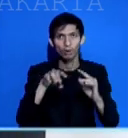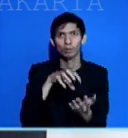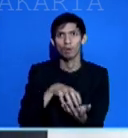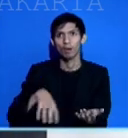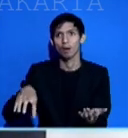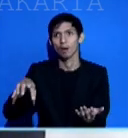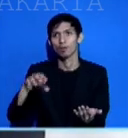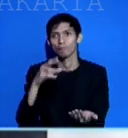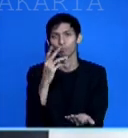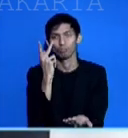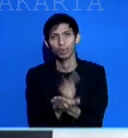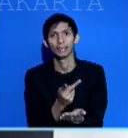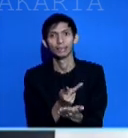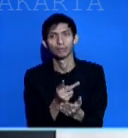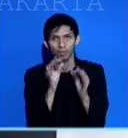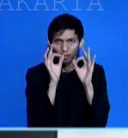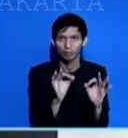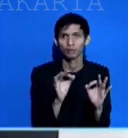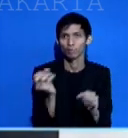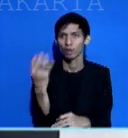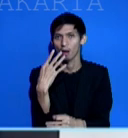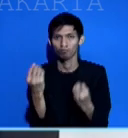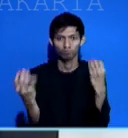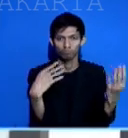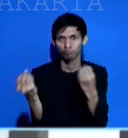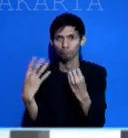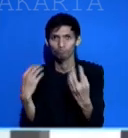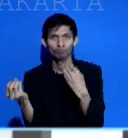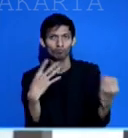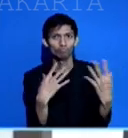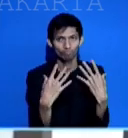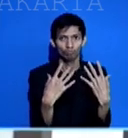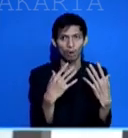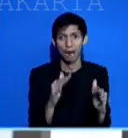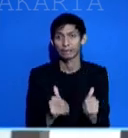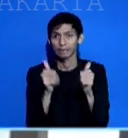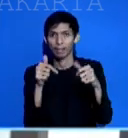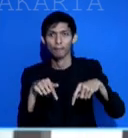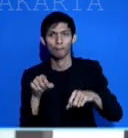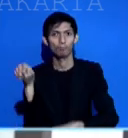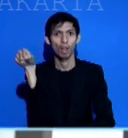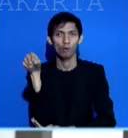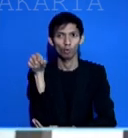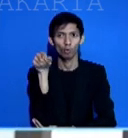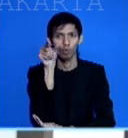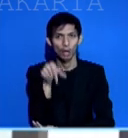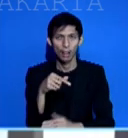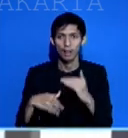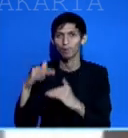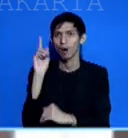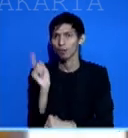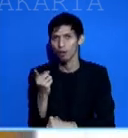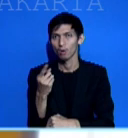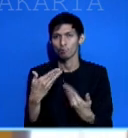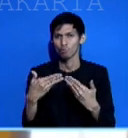memintai keterangan saksi-saksi. Dari hasil penyelidikan sementara, diduga pelaku lebih dari satu orang dan masuk ke dalam minimarket melalui pintu